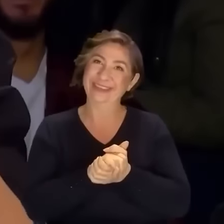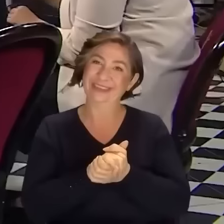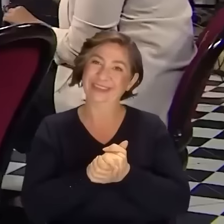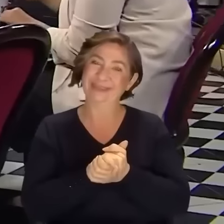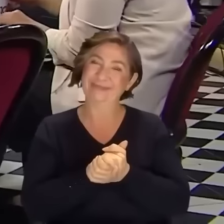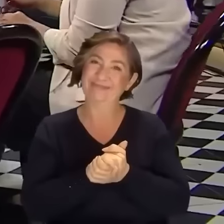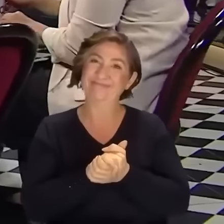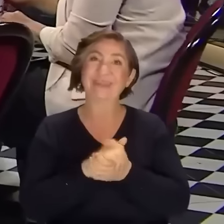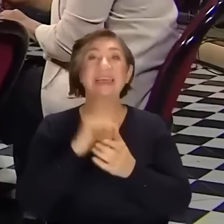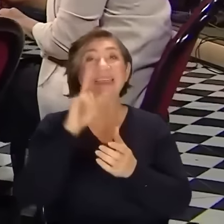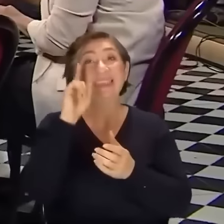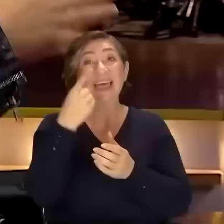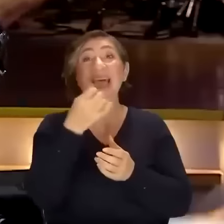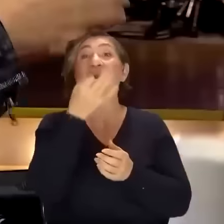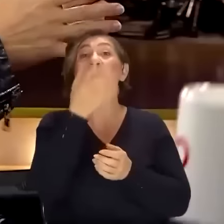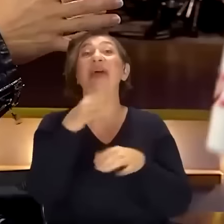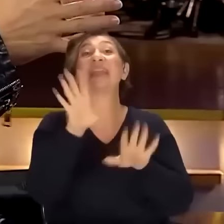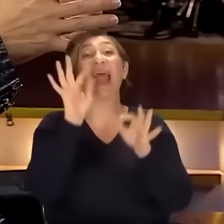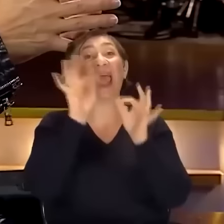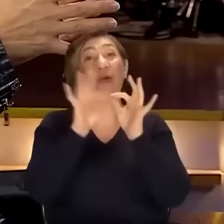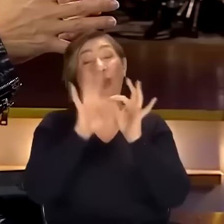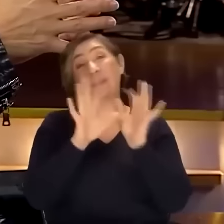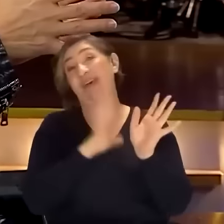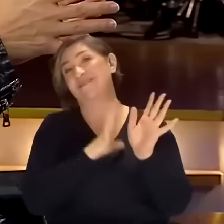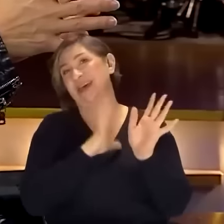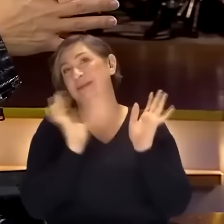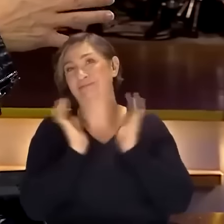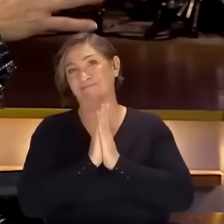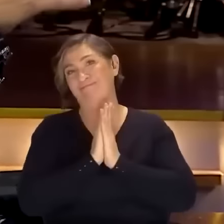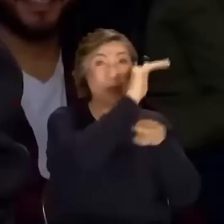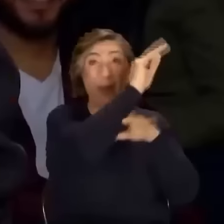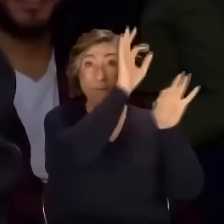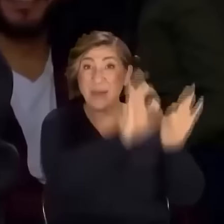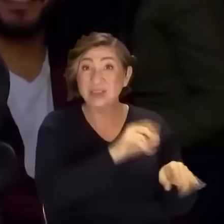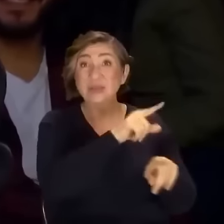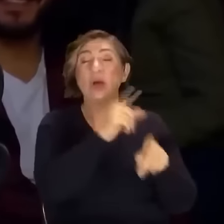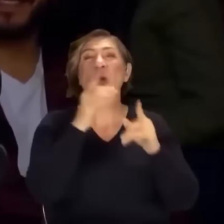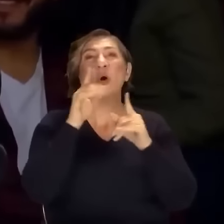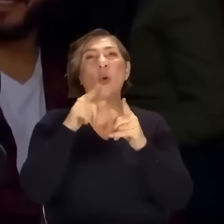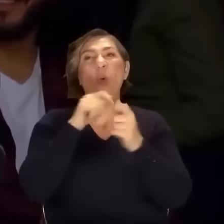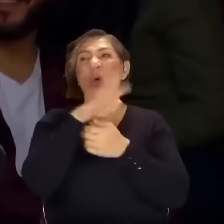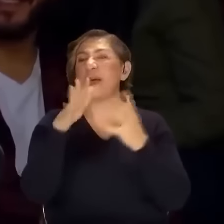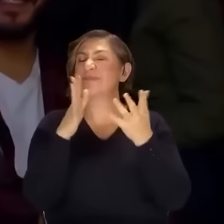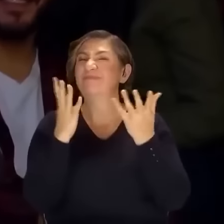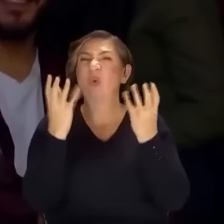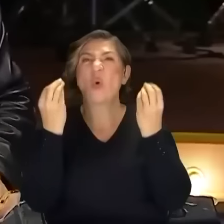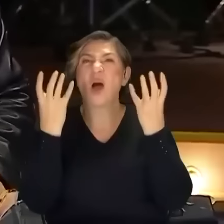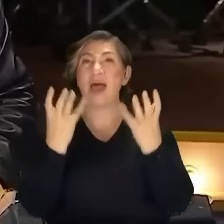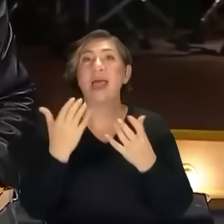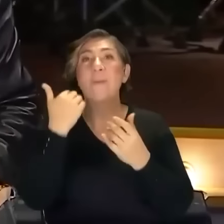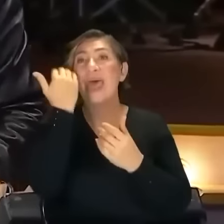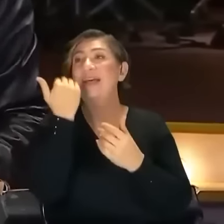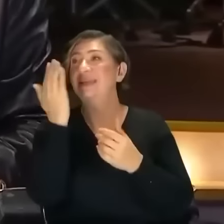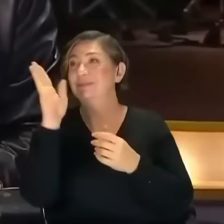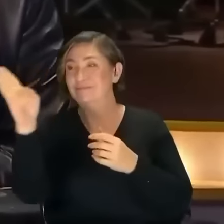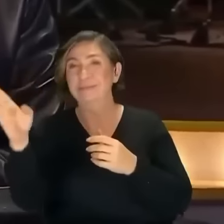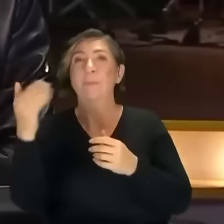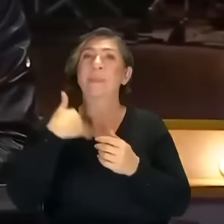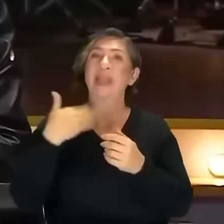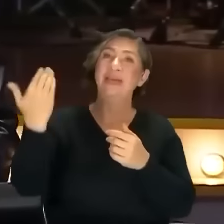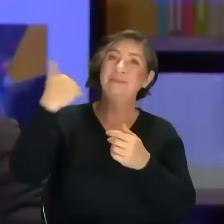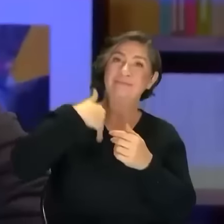kalıyorlar sadece haber değil ekonomi de var olay çok ağır Eskiden beyaza gelirlerdi